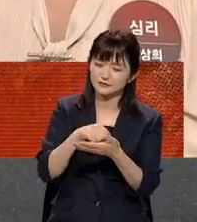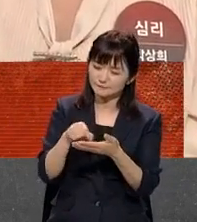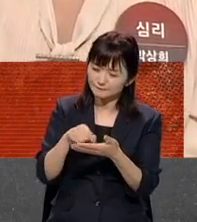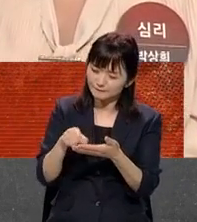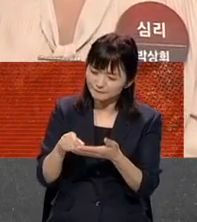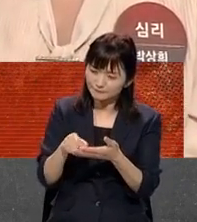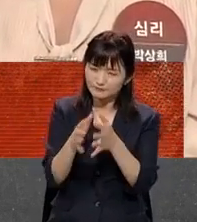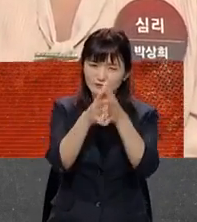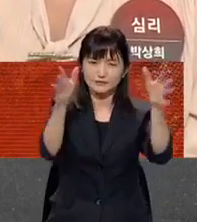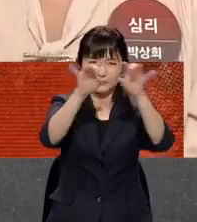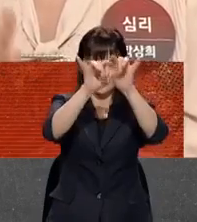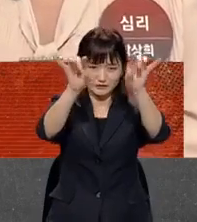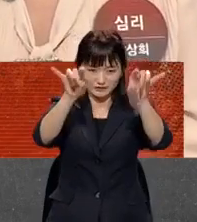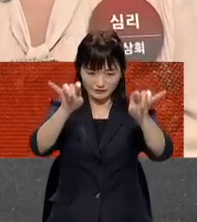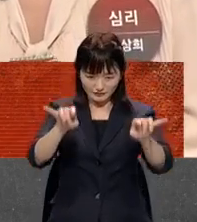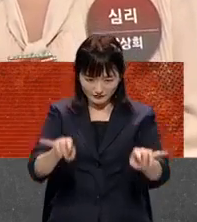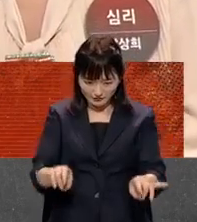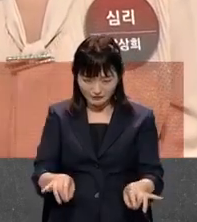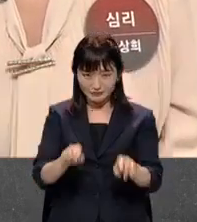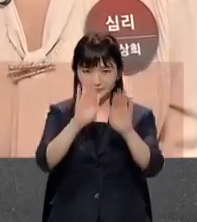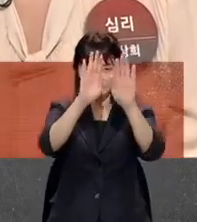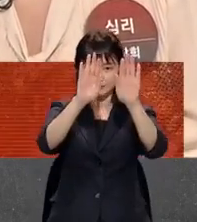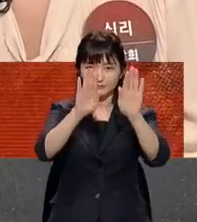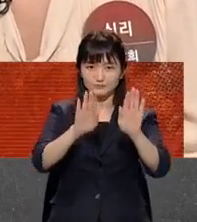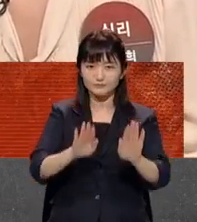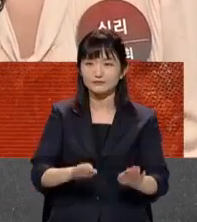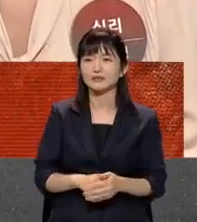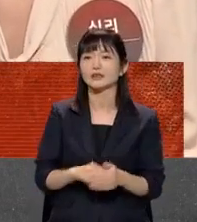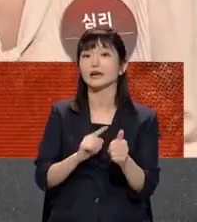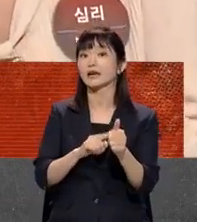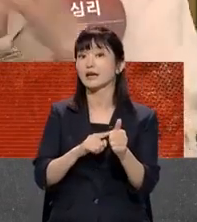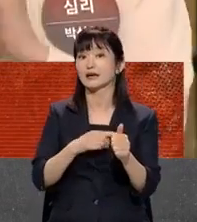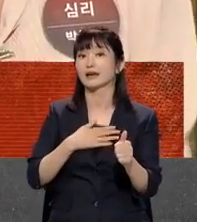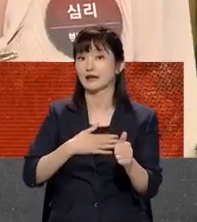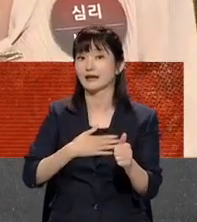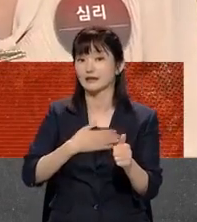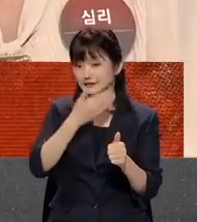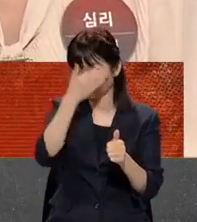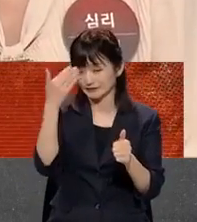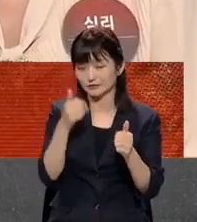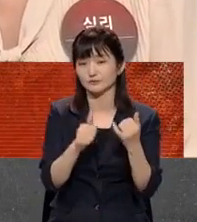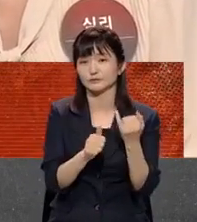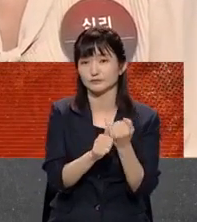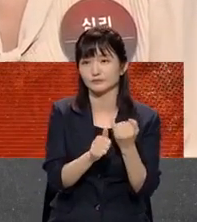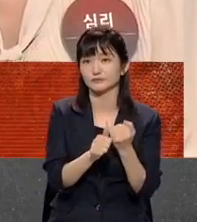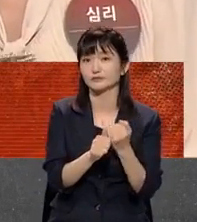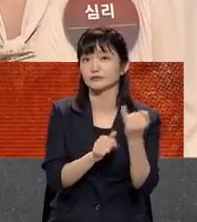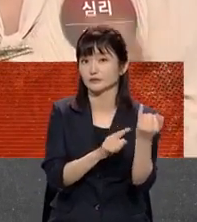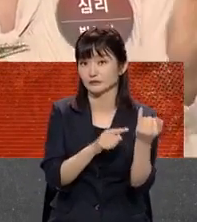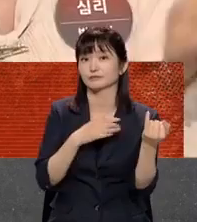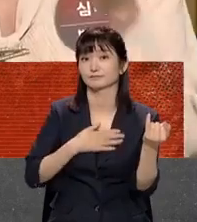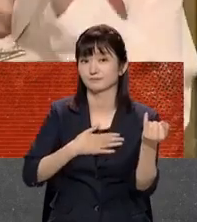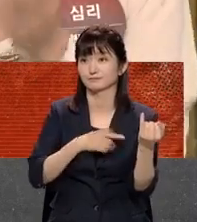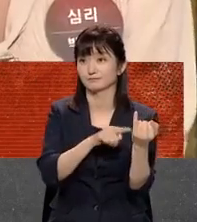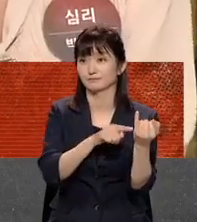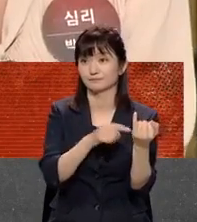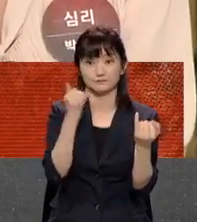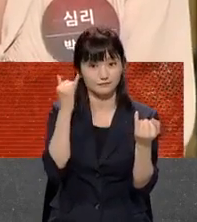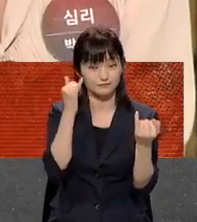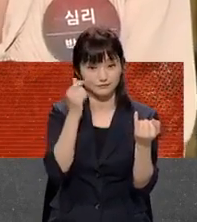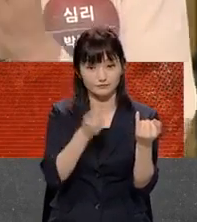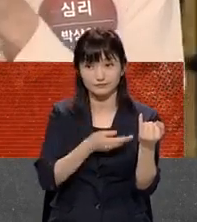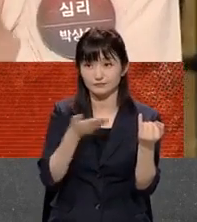층마다 다 붙였다고 합니다 어떤 사람이 아 나 그 남자분 안에 젊은 부부인데 아내를 아는 거 같아요 그래서 안에